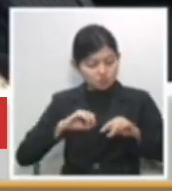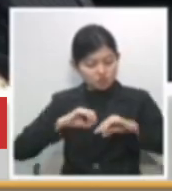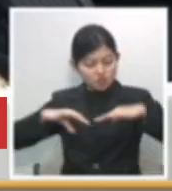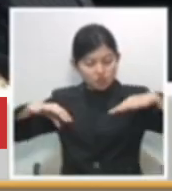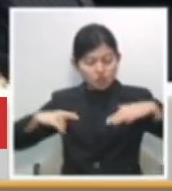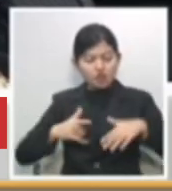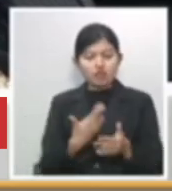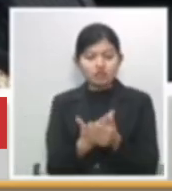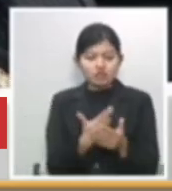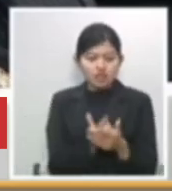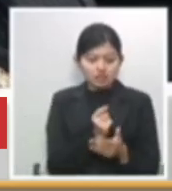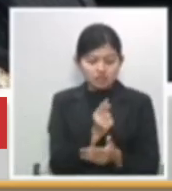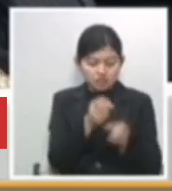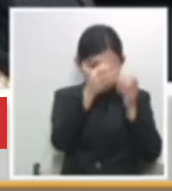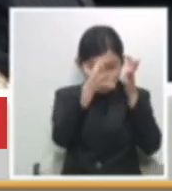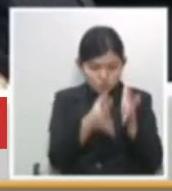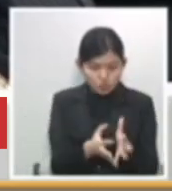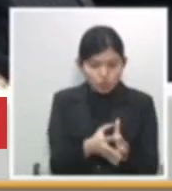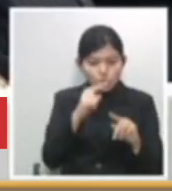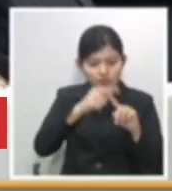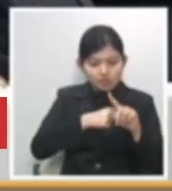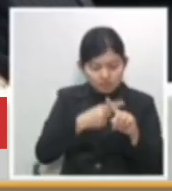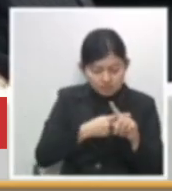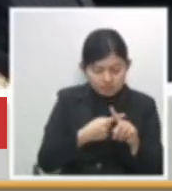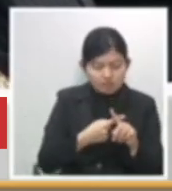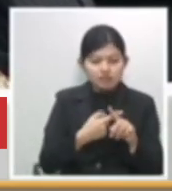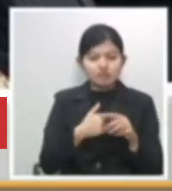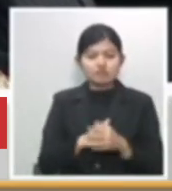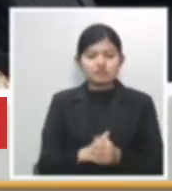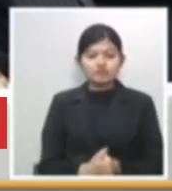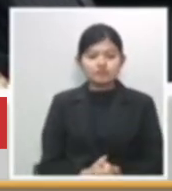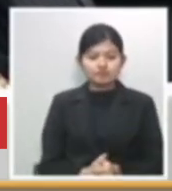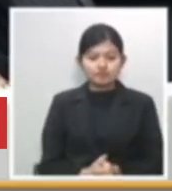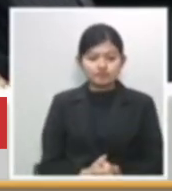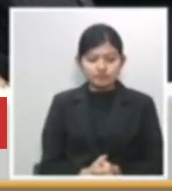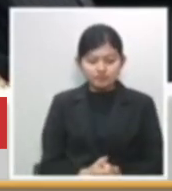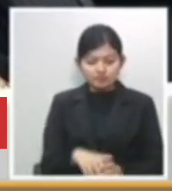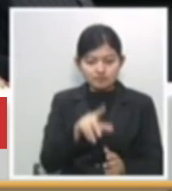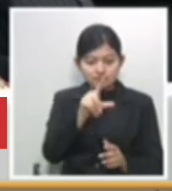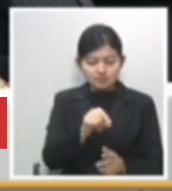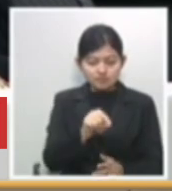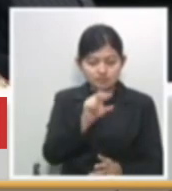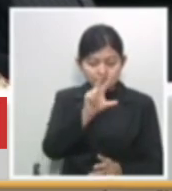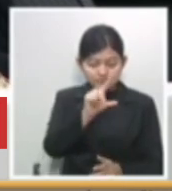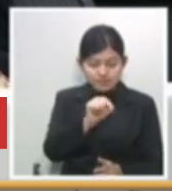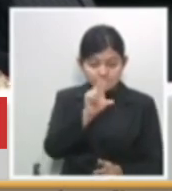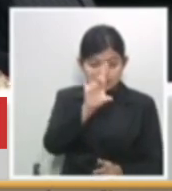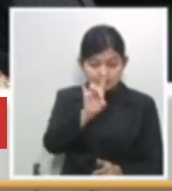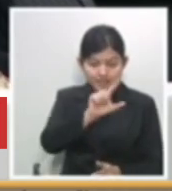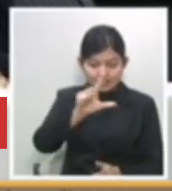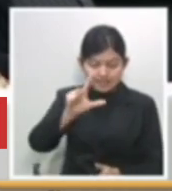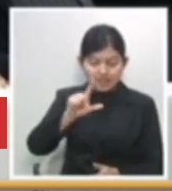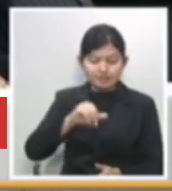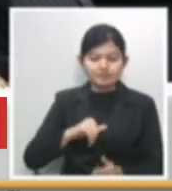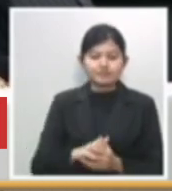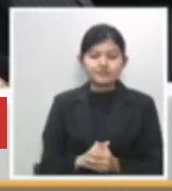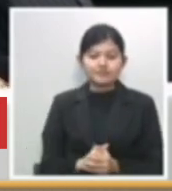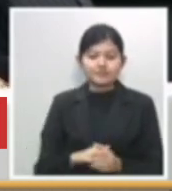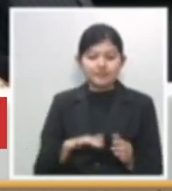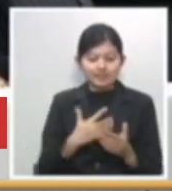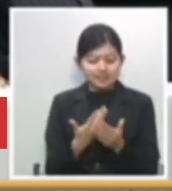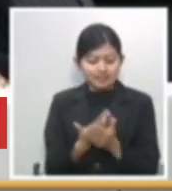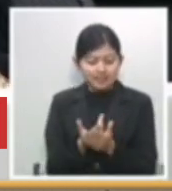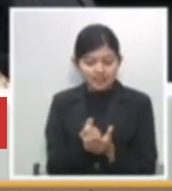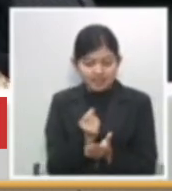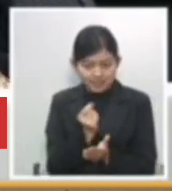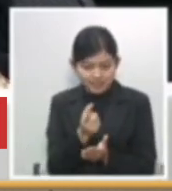บแทนการจ้างครูรายเดือนขาดแคลนข้าราชการครูอันนี้28ล้านบาทเศษแล้วยังมีค่าตอบแทน